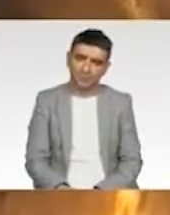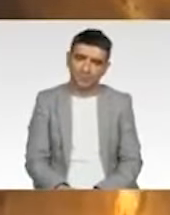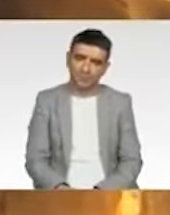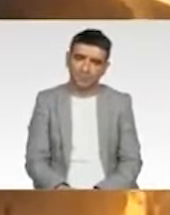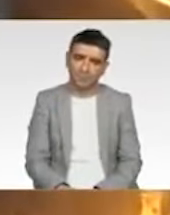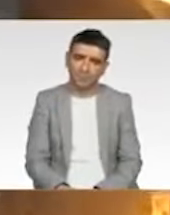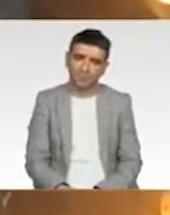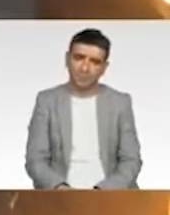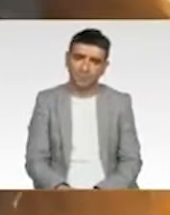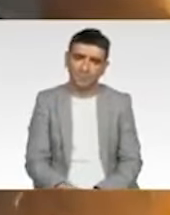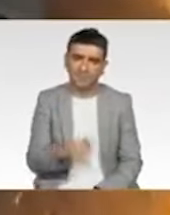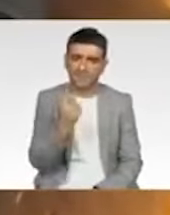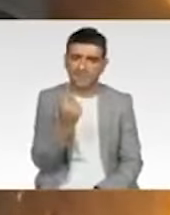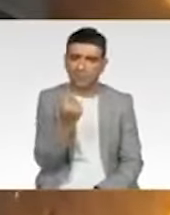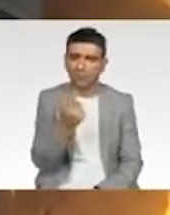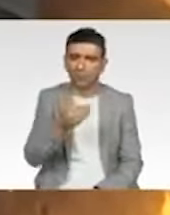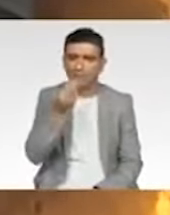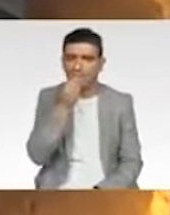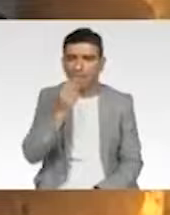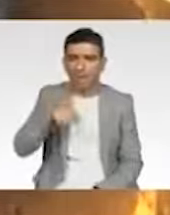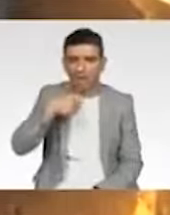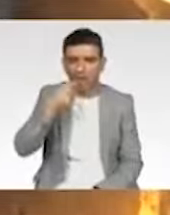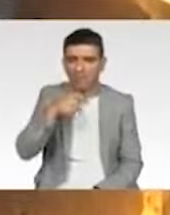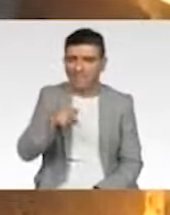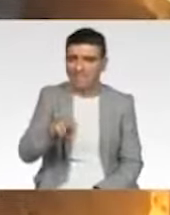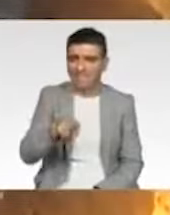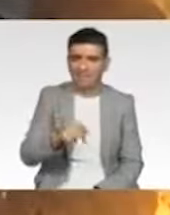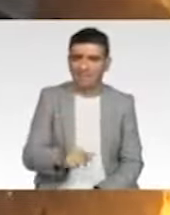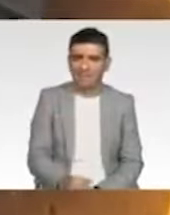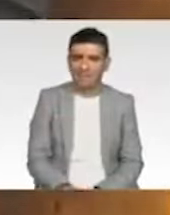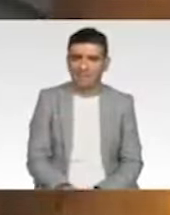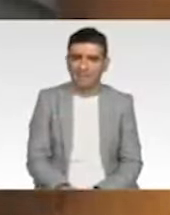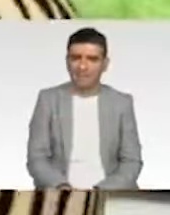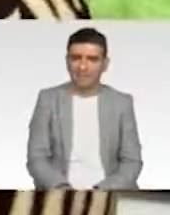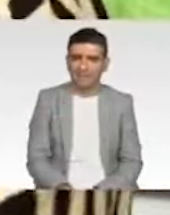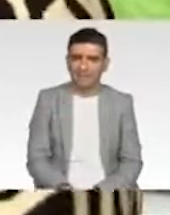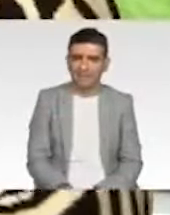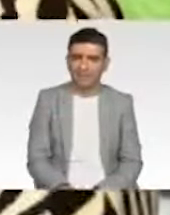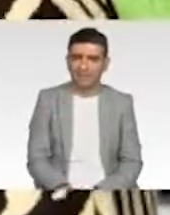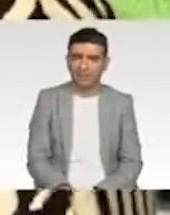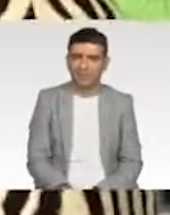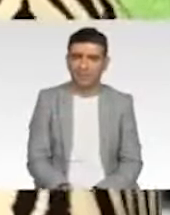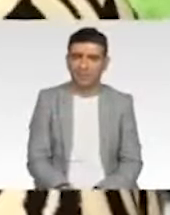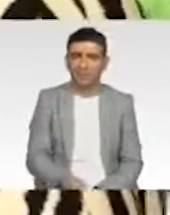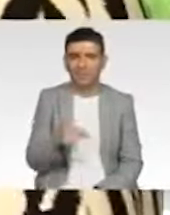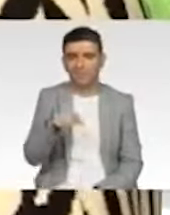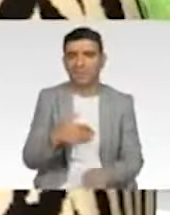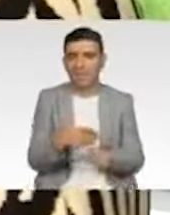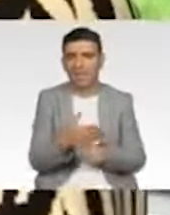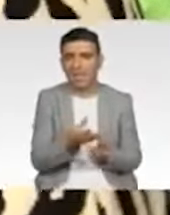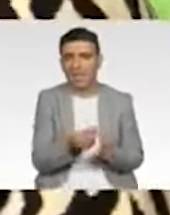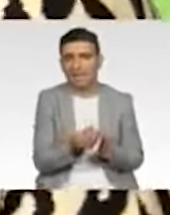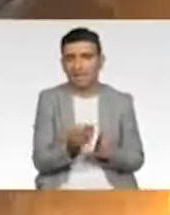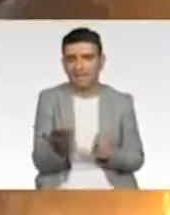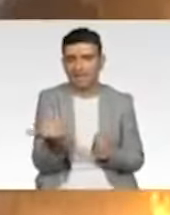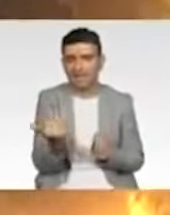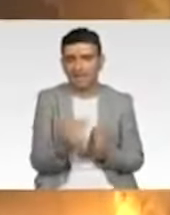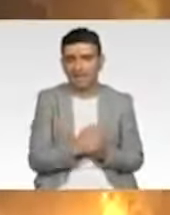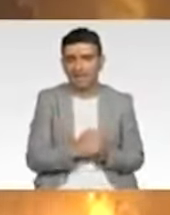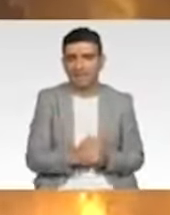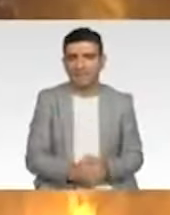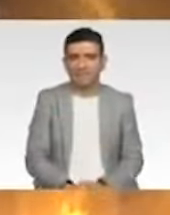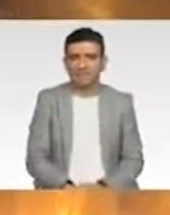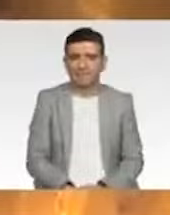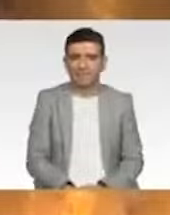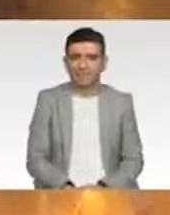Şöyle 1,5 yemek kaşığı kadar daha yeter. Şimdi ekmeklerimizi alalım Fatmacığım.